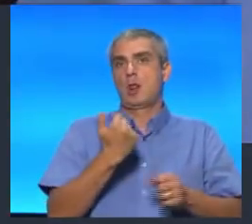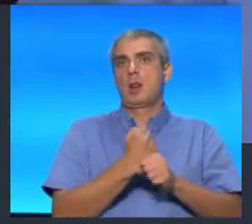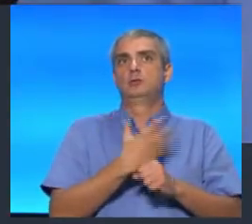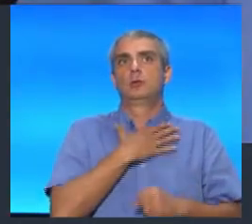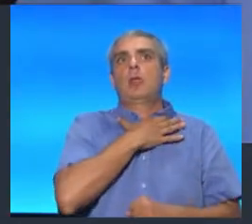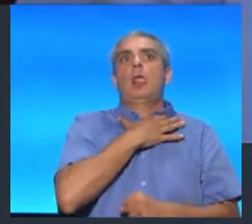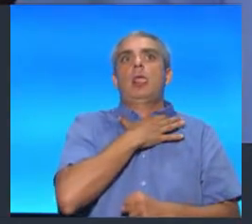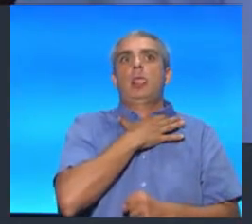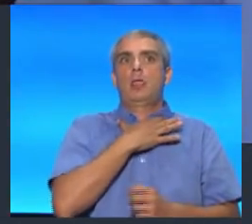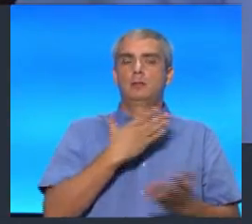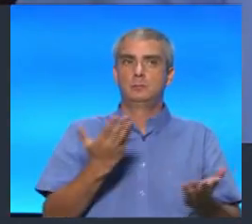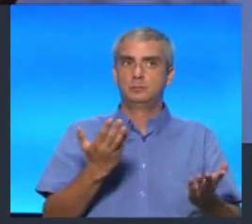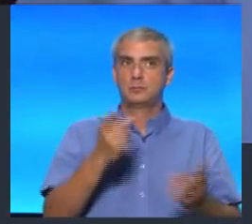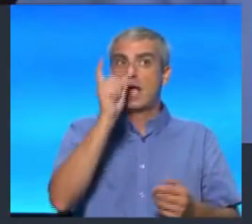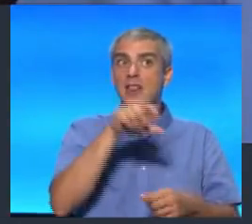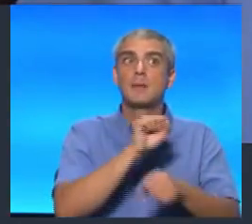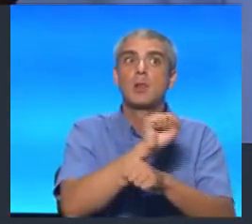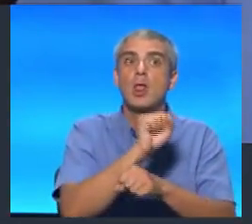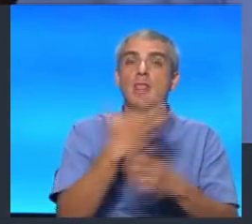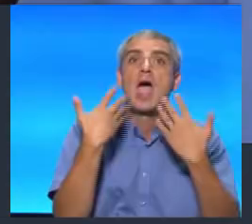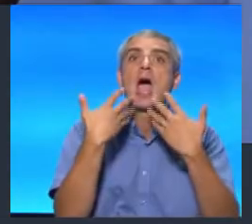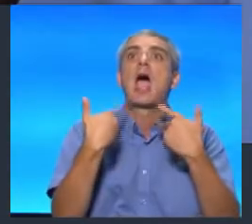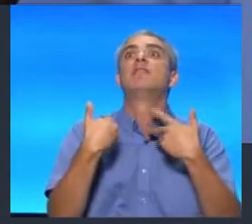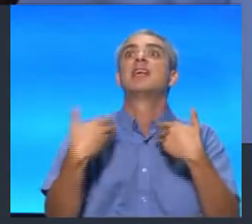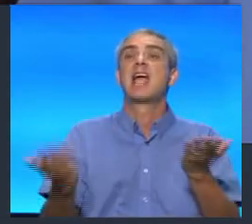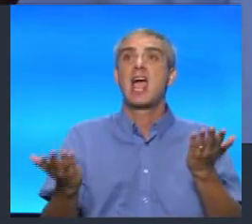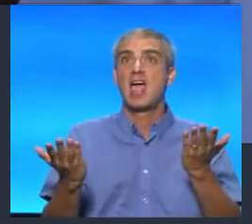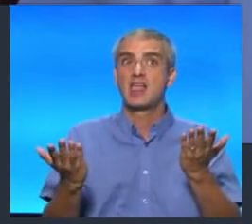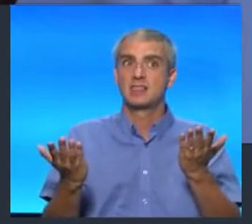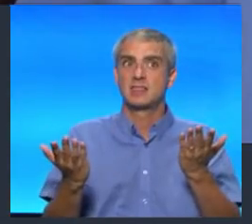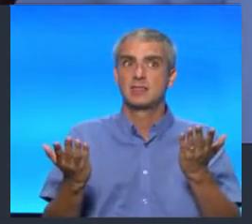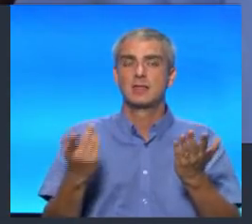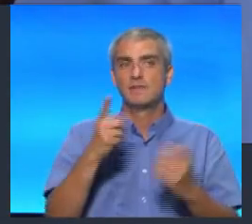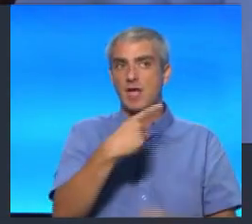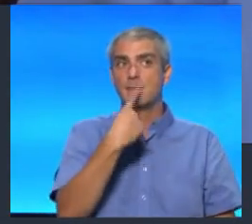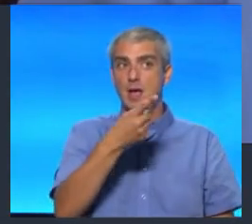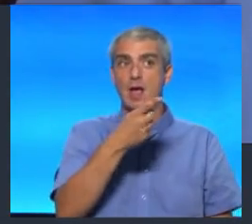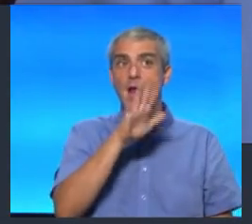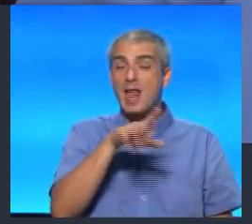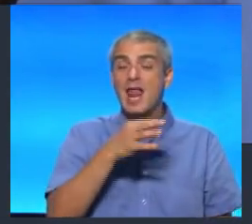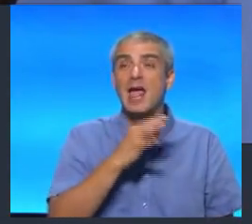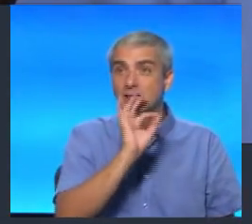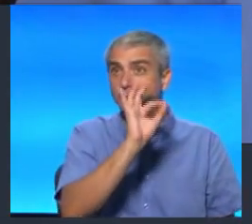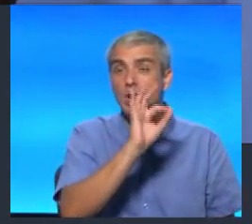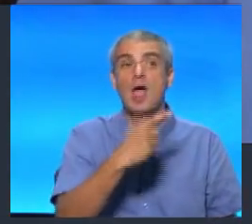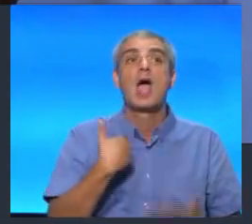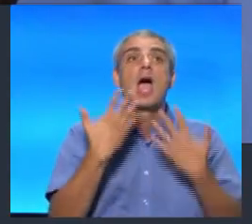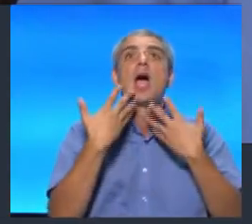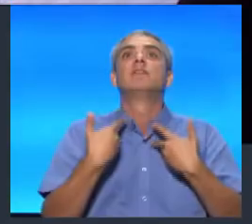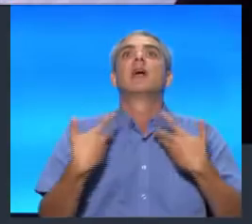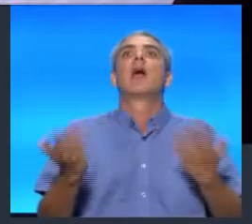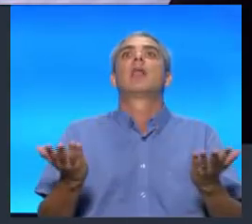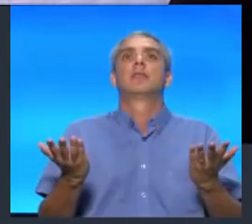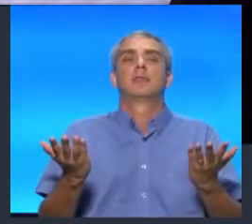לחנק. האדם מתלונן על כך שאין לו אוויר, וכך היא אמרה לילדיה, חסר לי